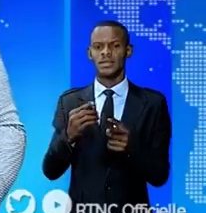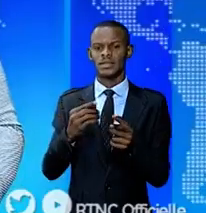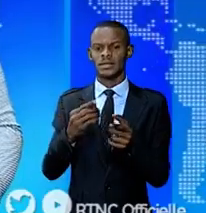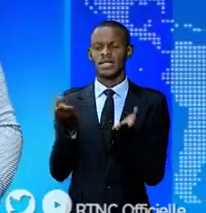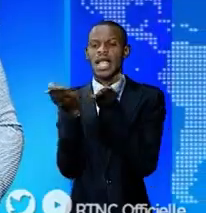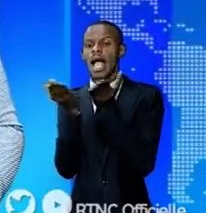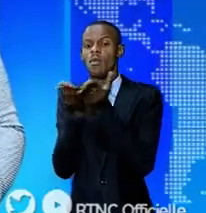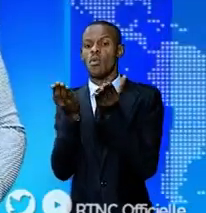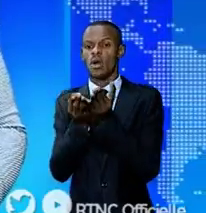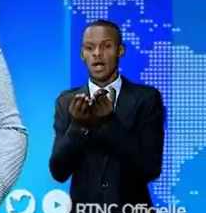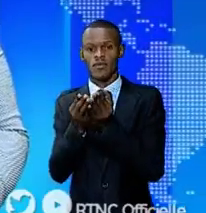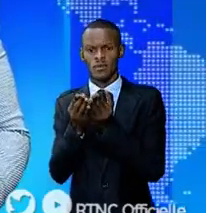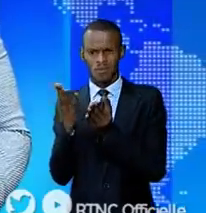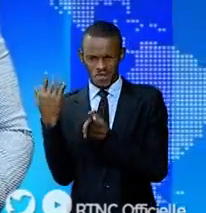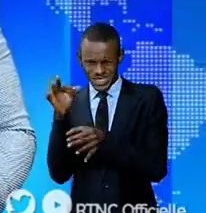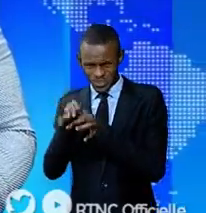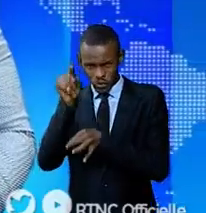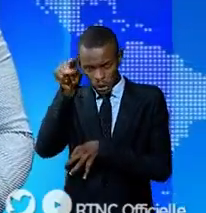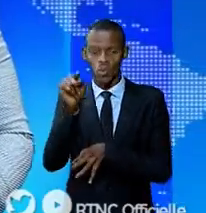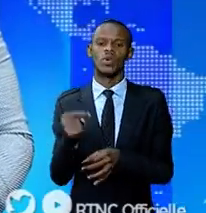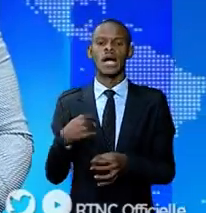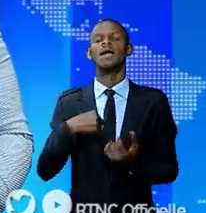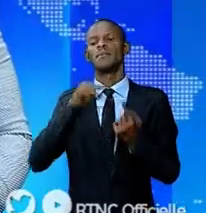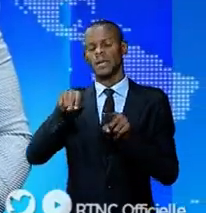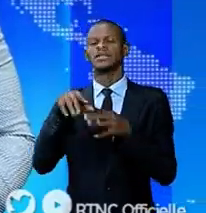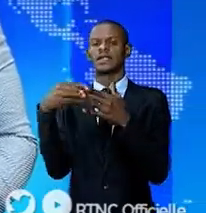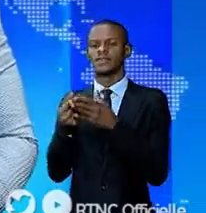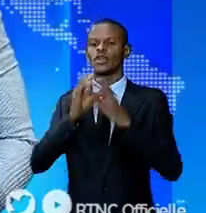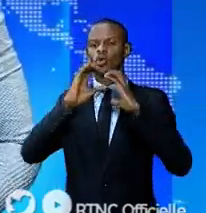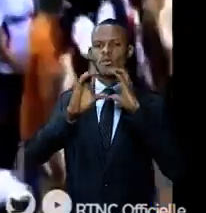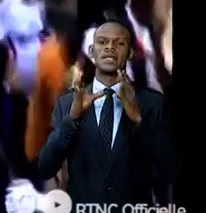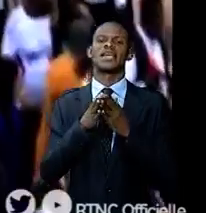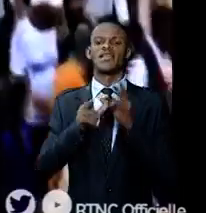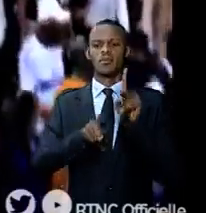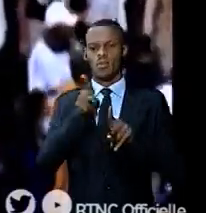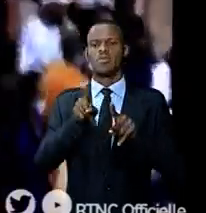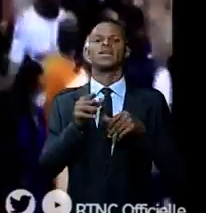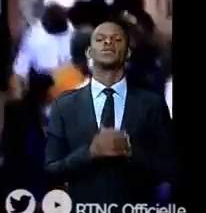communie avec sa base. Nous apprennent Doris, Mozo et Guilain Kassou.